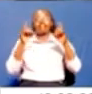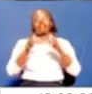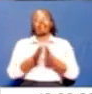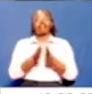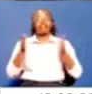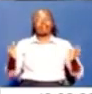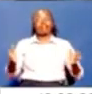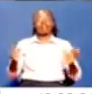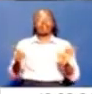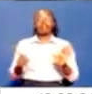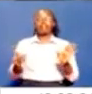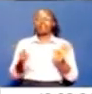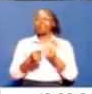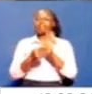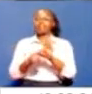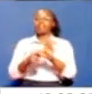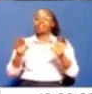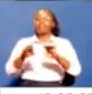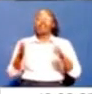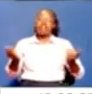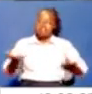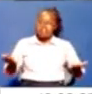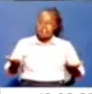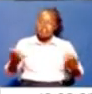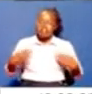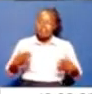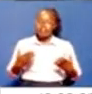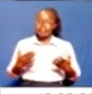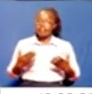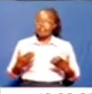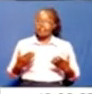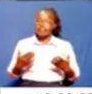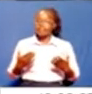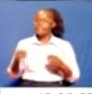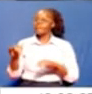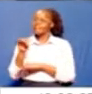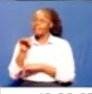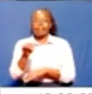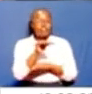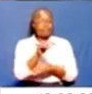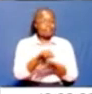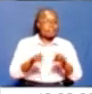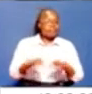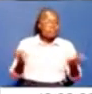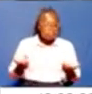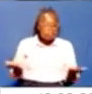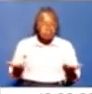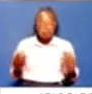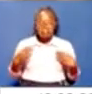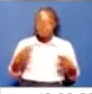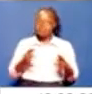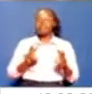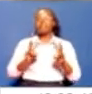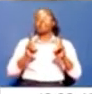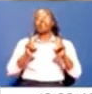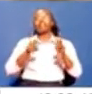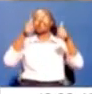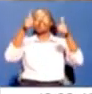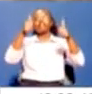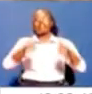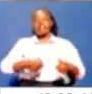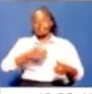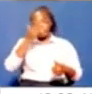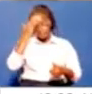ya kuonyesha market kwenye iko ndio kila mtu asikuje kuuliza ati soko iko wapi, iko wapi. Kila mtu akiona hiyo bodi anajua soko iko pale